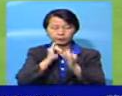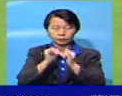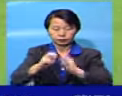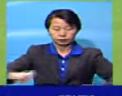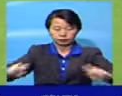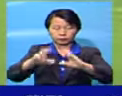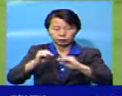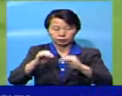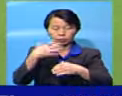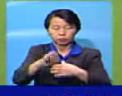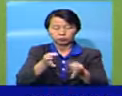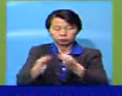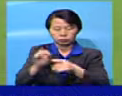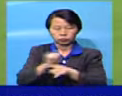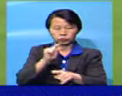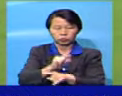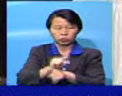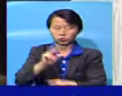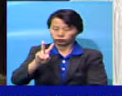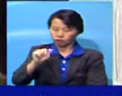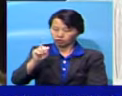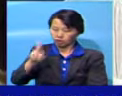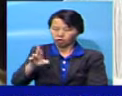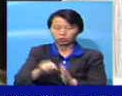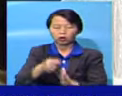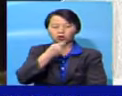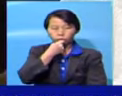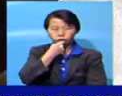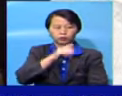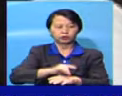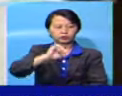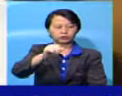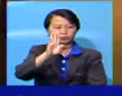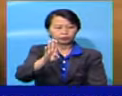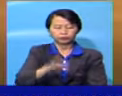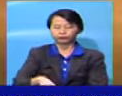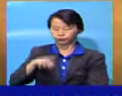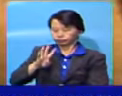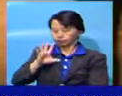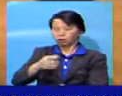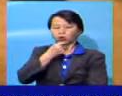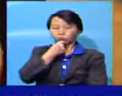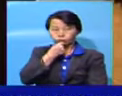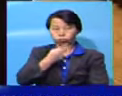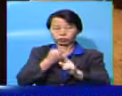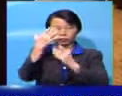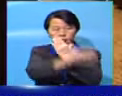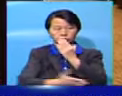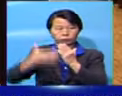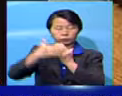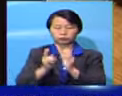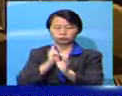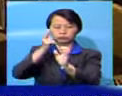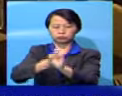selepas menghadiri taklimat penggunaan teknologi var dan pengadilan di Johor Bahru seramai 45 pengadil dari seluruh negara